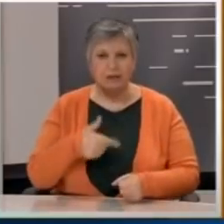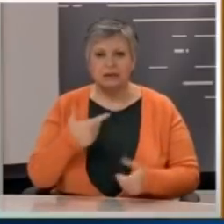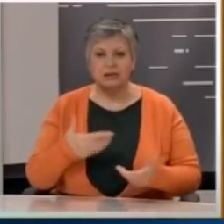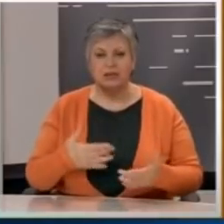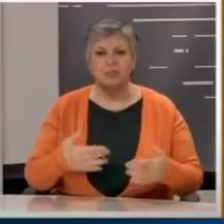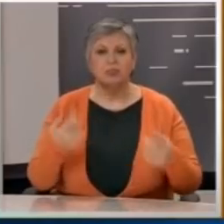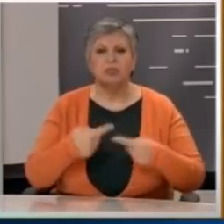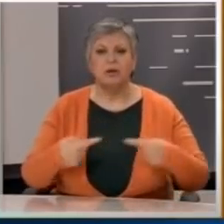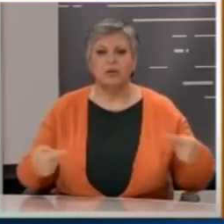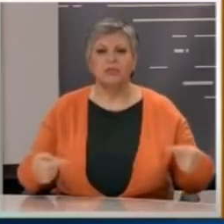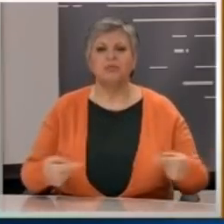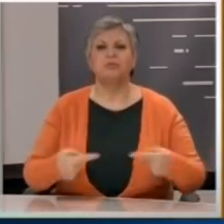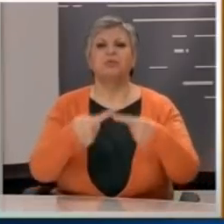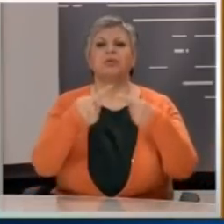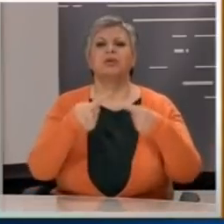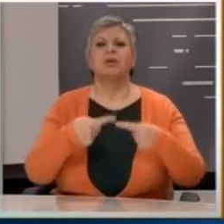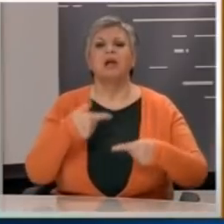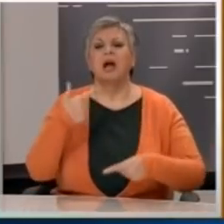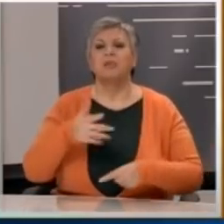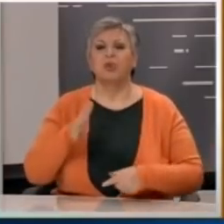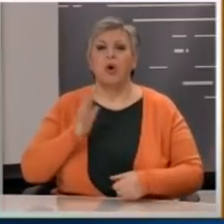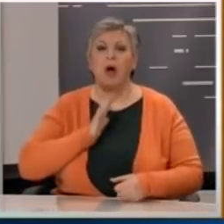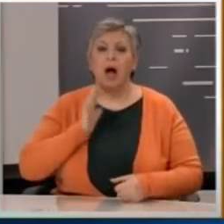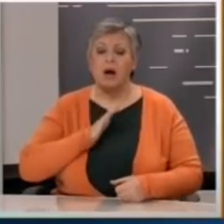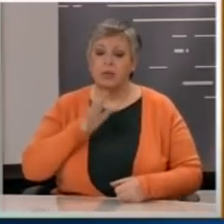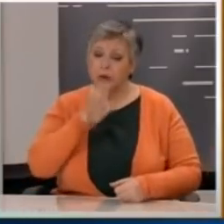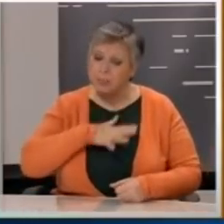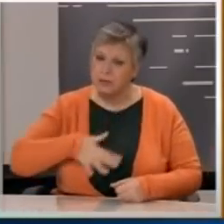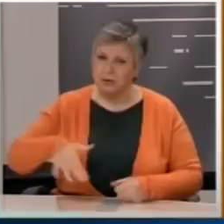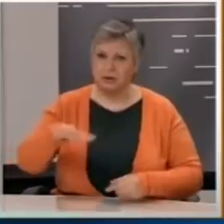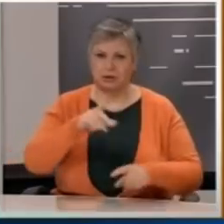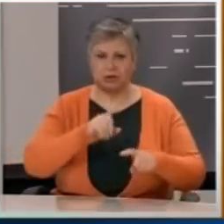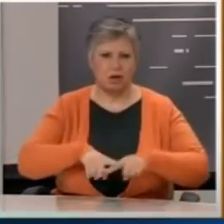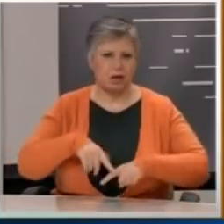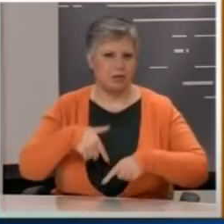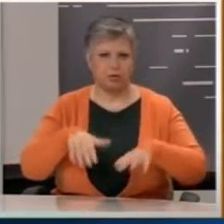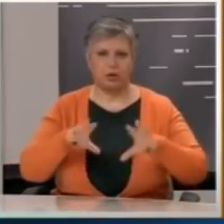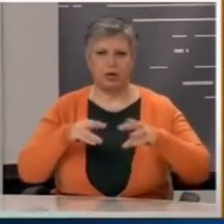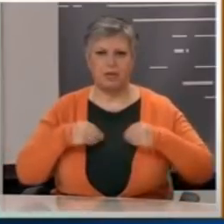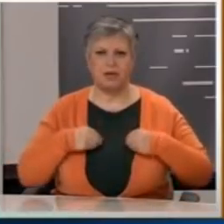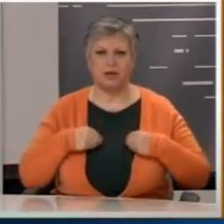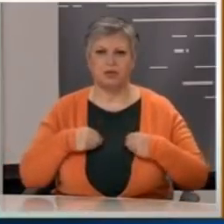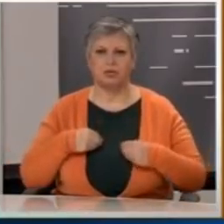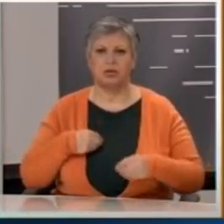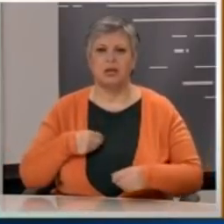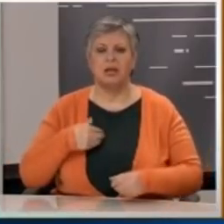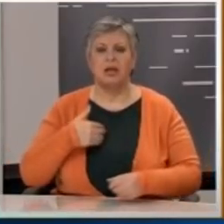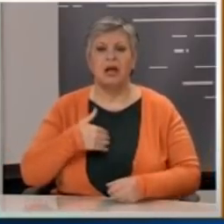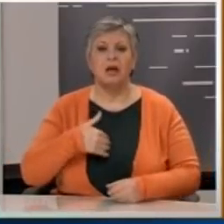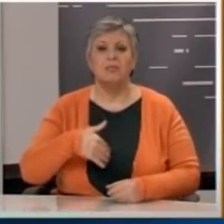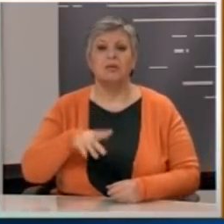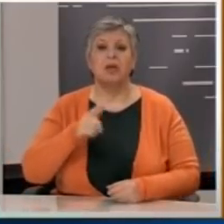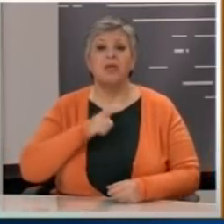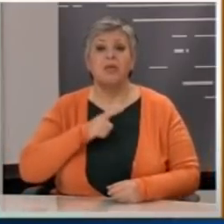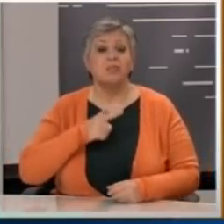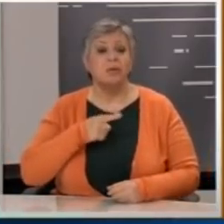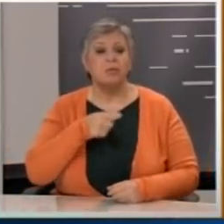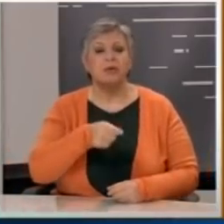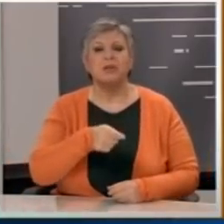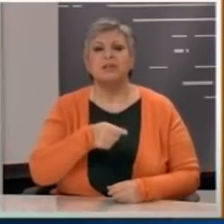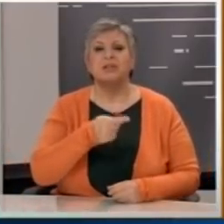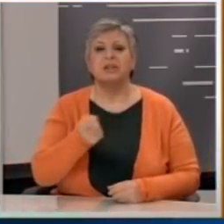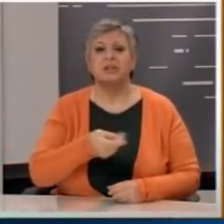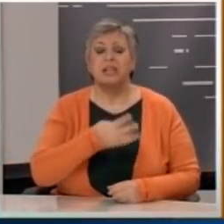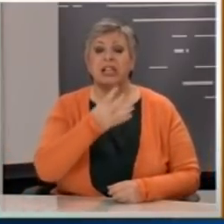Έρχεστε σε αντίθεση με το σύνολο του ελληνικού λαού. Και δεν σας περιμέναμε εσάς στην αριστερά 40 χρόνια